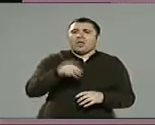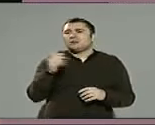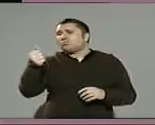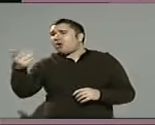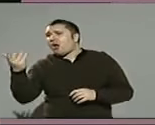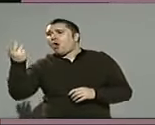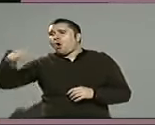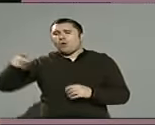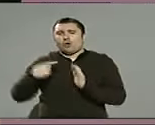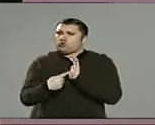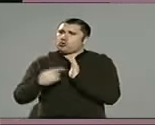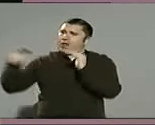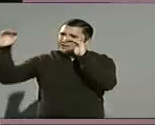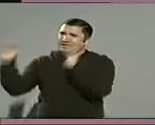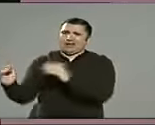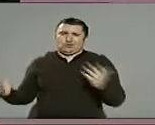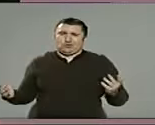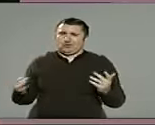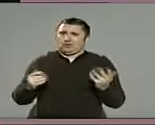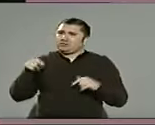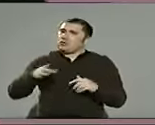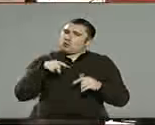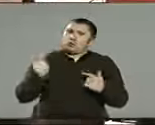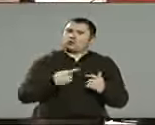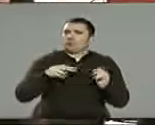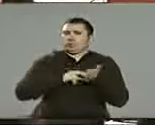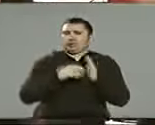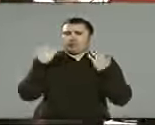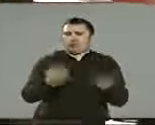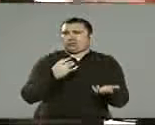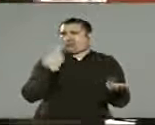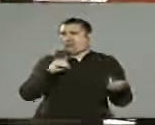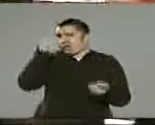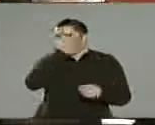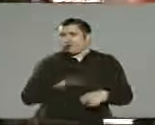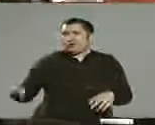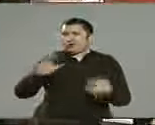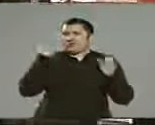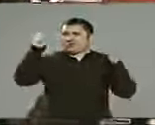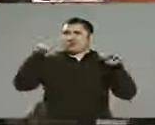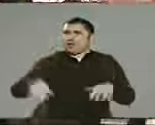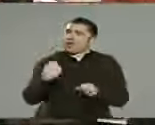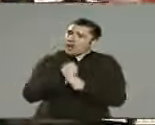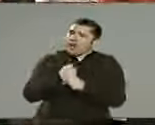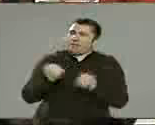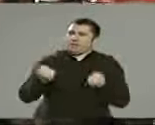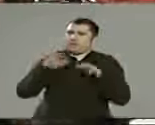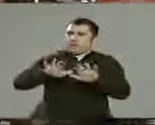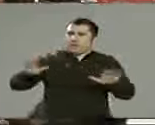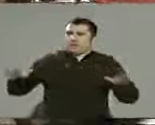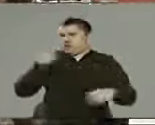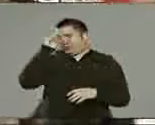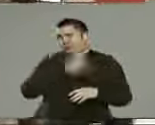Steuersenkung im Monat. Das ist unsere Politik. Wir wollen Arbeit in Deutschland erhalten, liebe Genossinnen und Genossen.